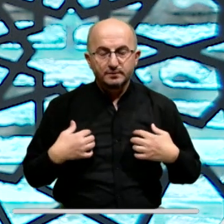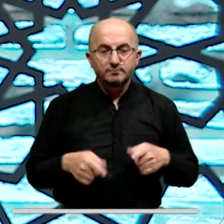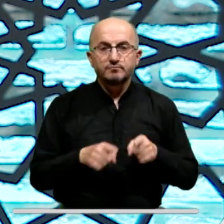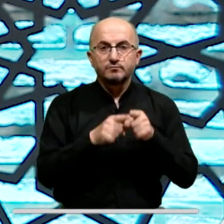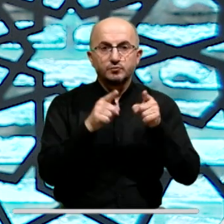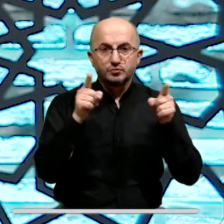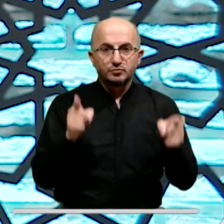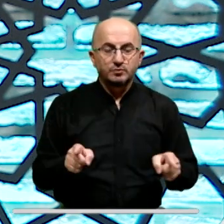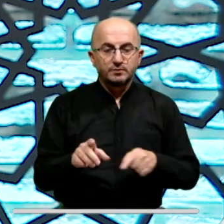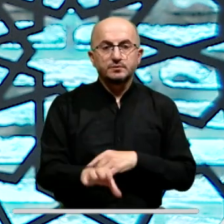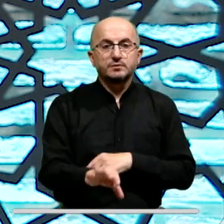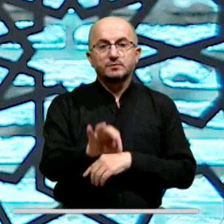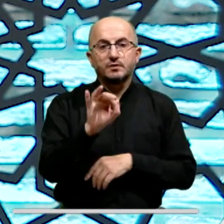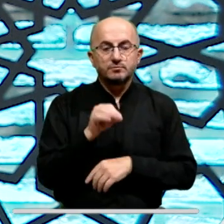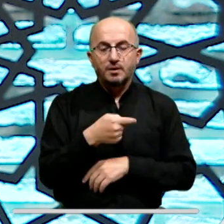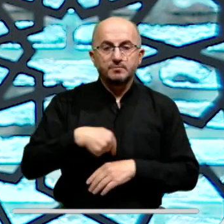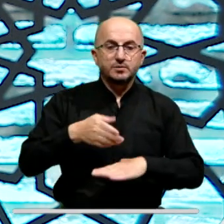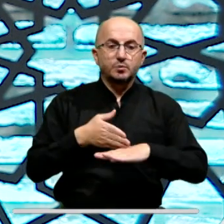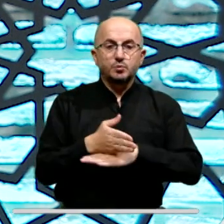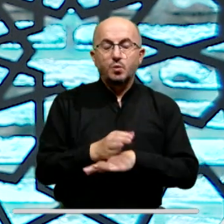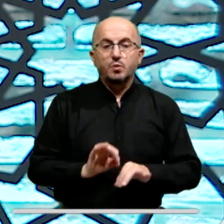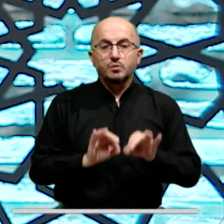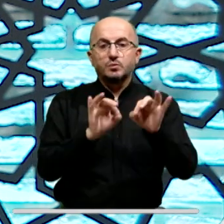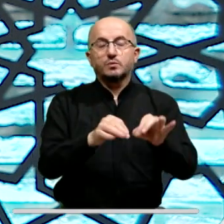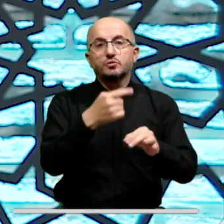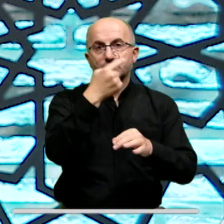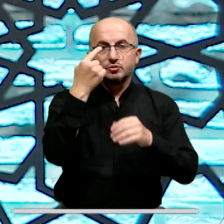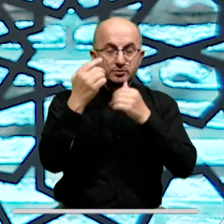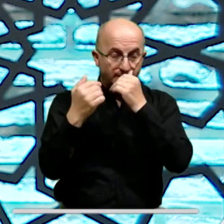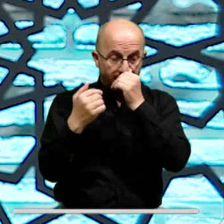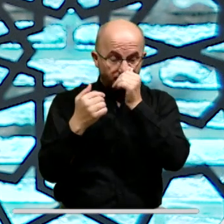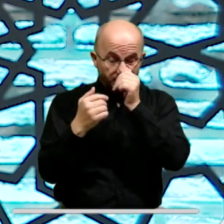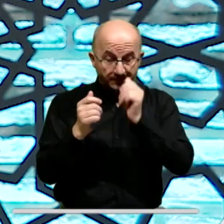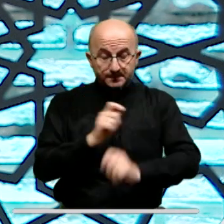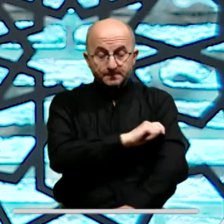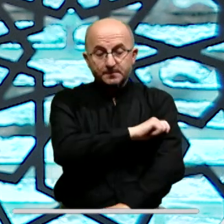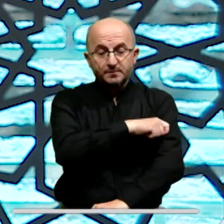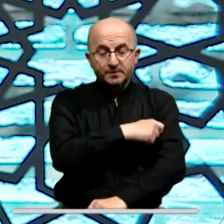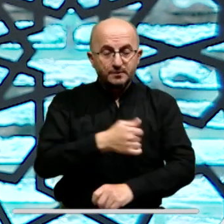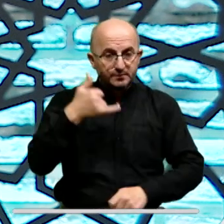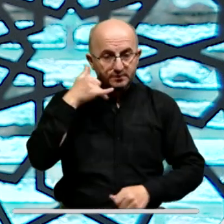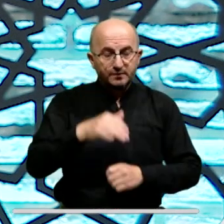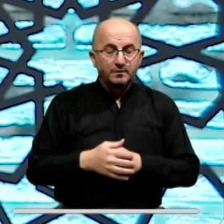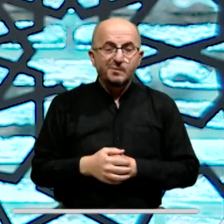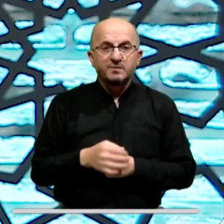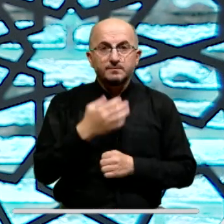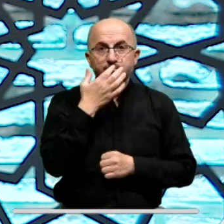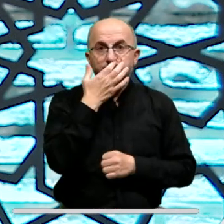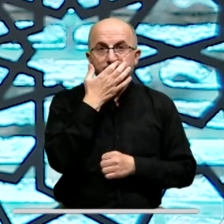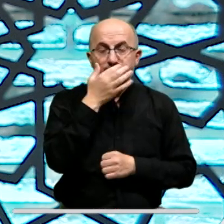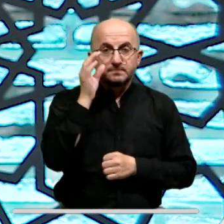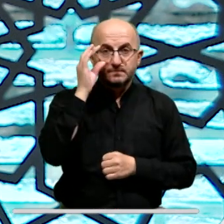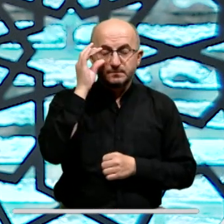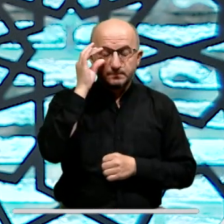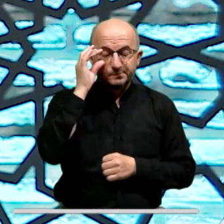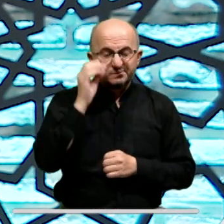kurumları, kuruluşları seçmek bizi doğruya da iletir inşallah. Almanya'dan bir telefon bağlantımız var. Beyhan Hanım telefon